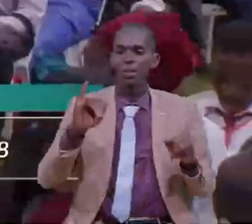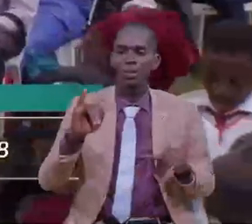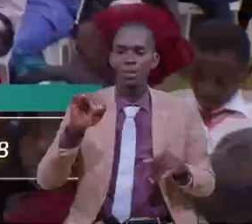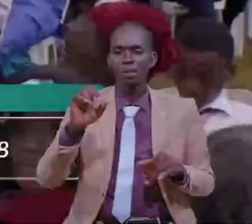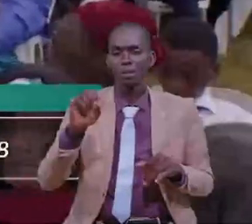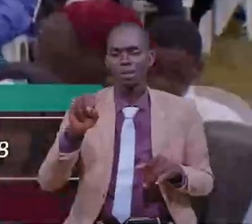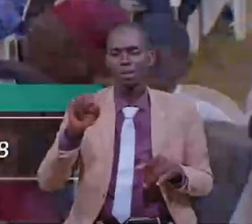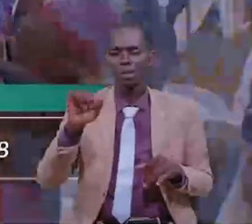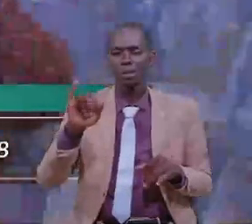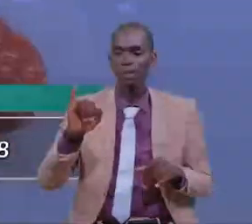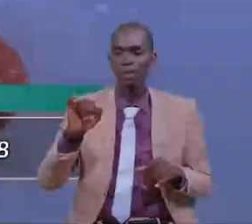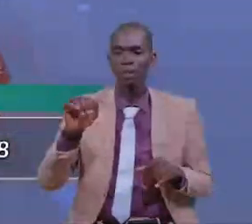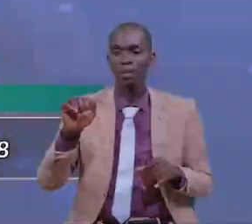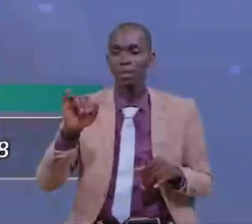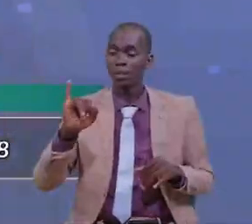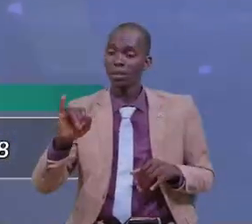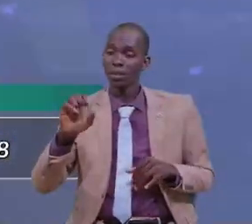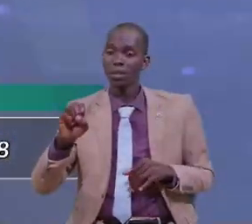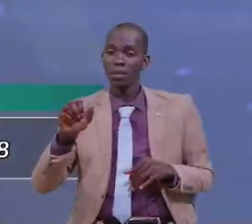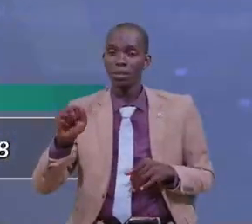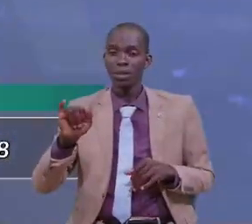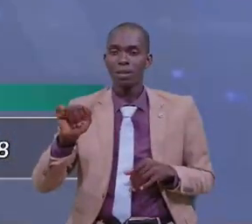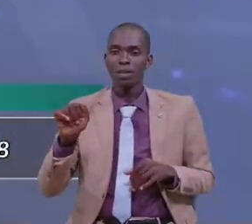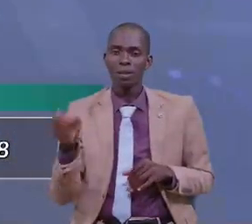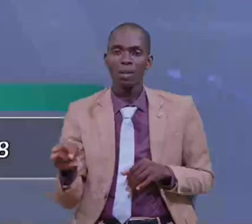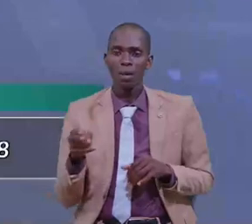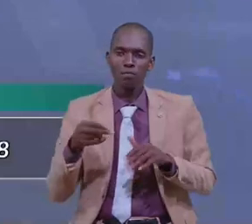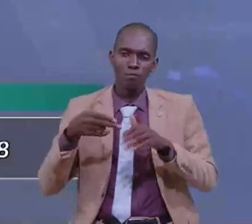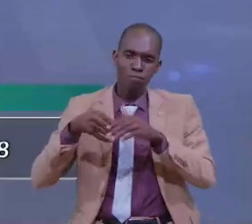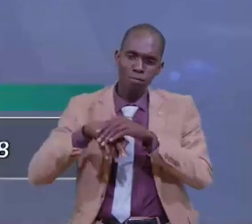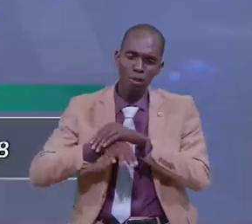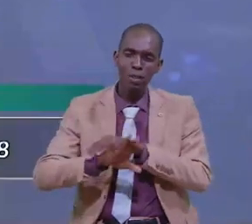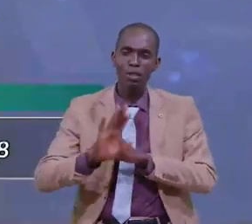La conviction pénétrante d'Ésaïe. Moi et mes enfants,